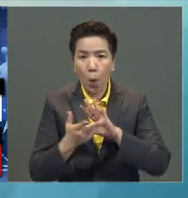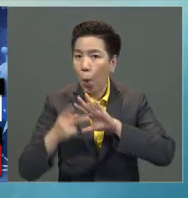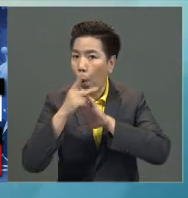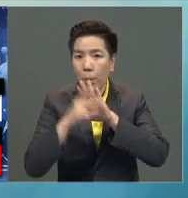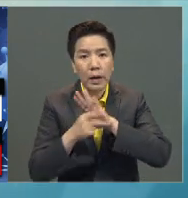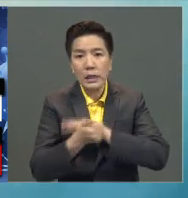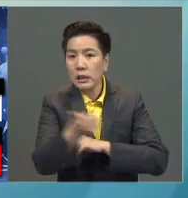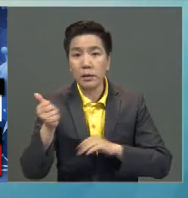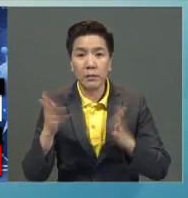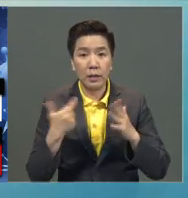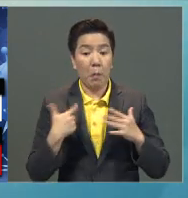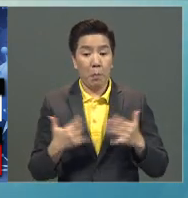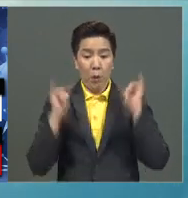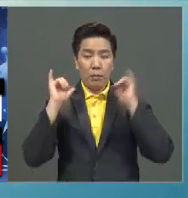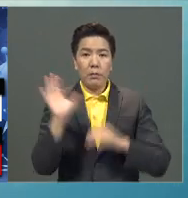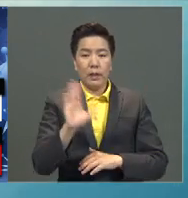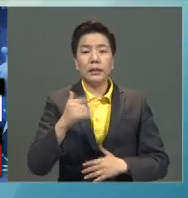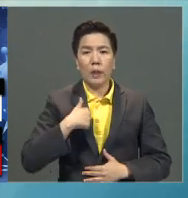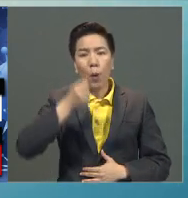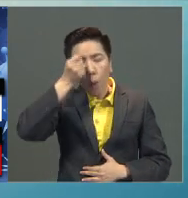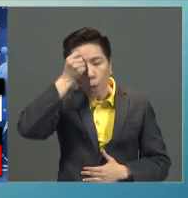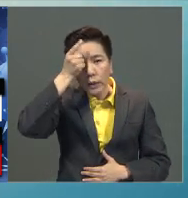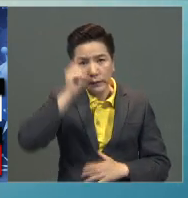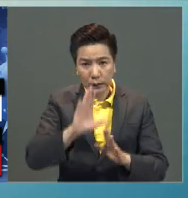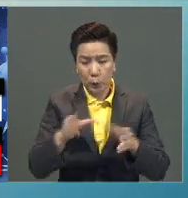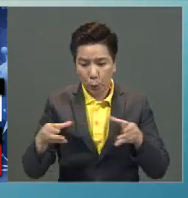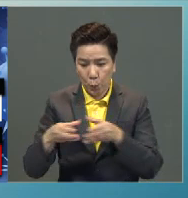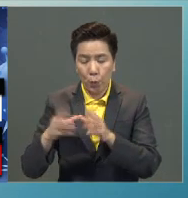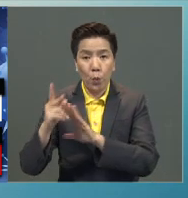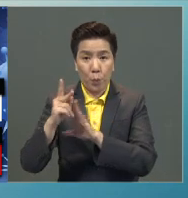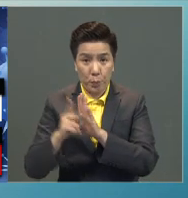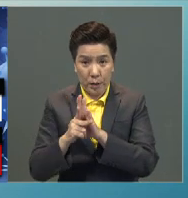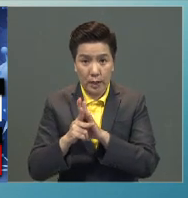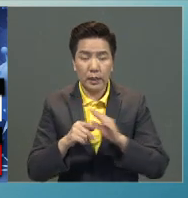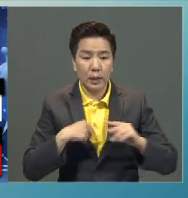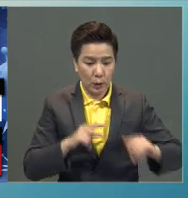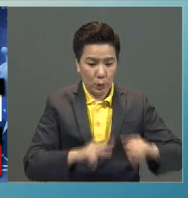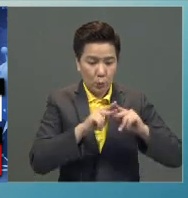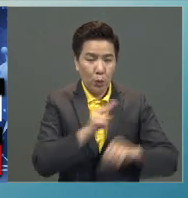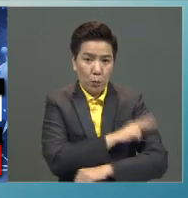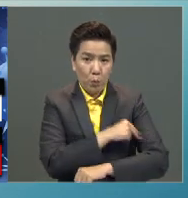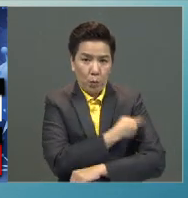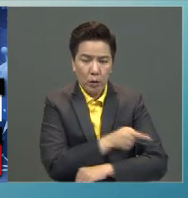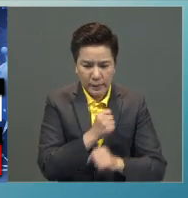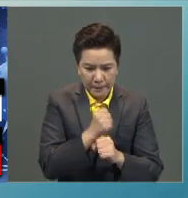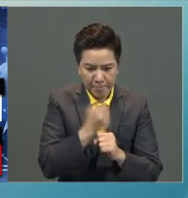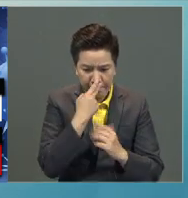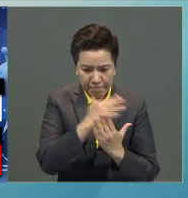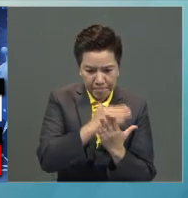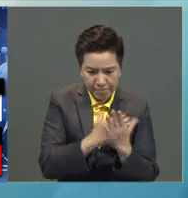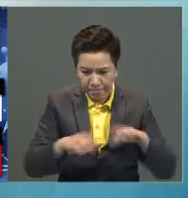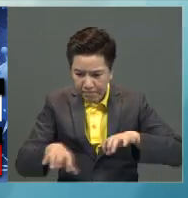ตัวอื่นแต่ไม่ได้แปลว่าเรานิ่งนอนใจผมเข้าใจดีว่าทีมงานกฎหมายและกระทรวงสาธารณสุขเองก็ยังพยายามเร่งรัด